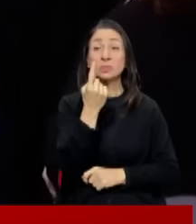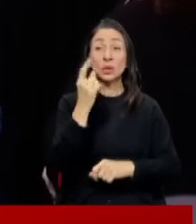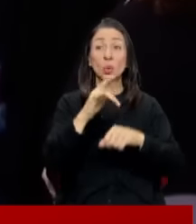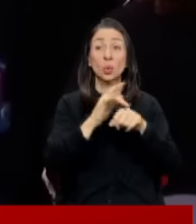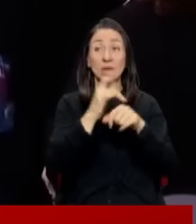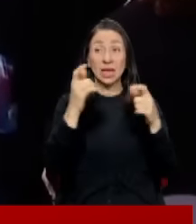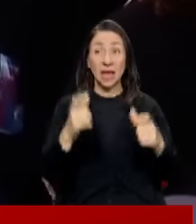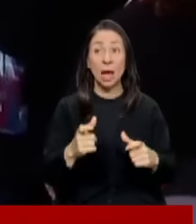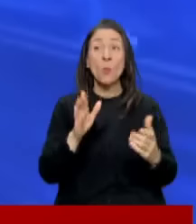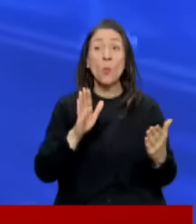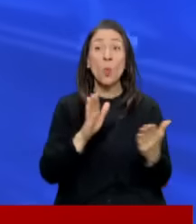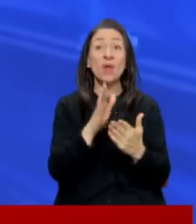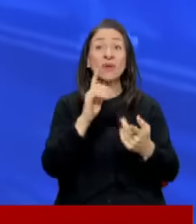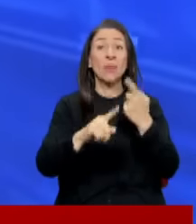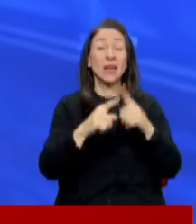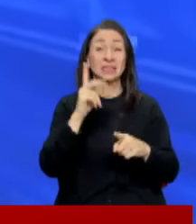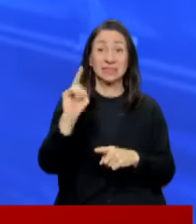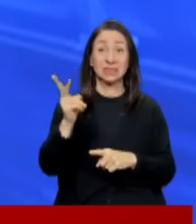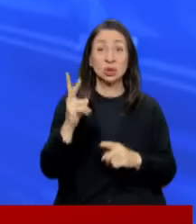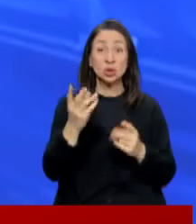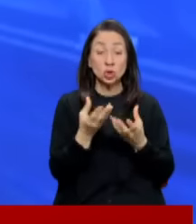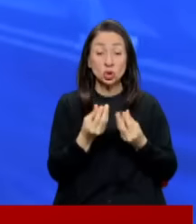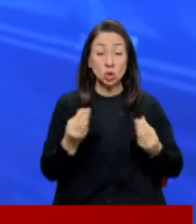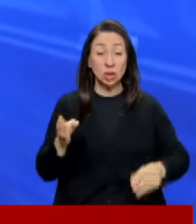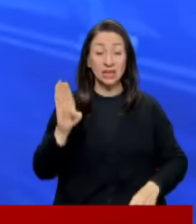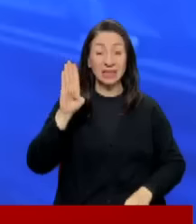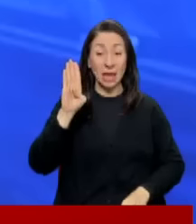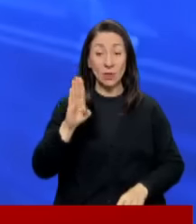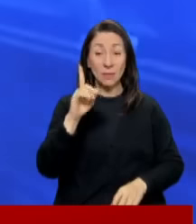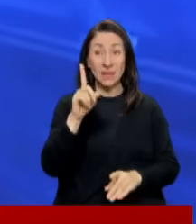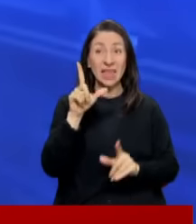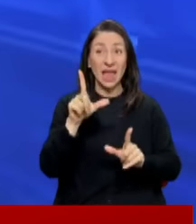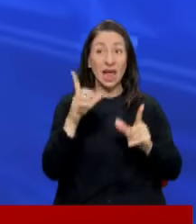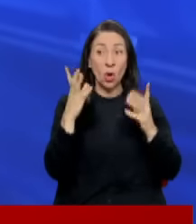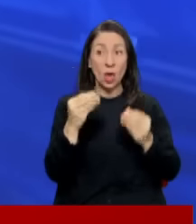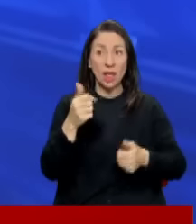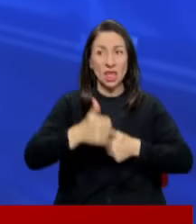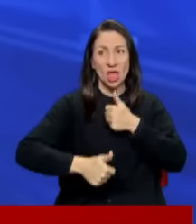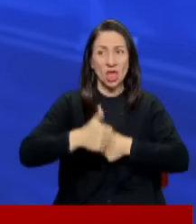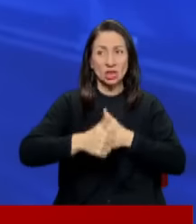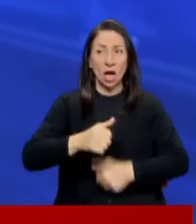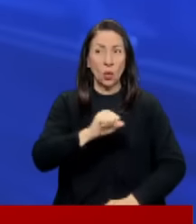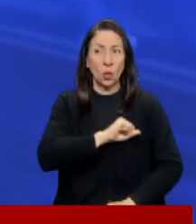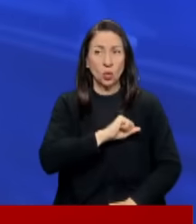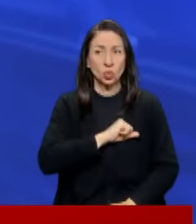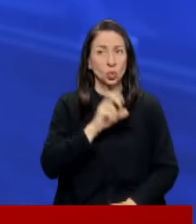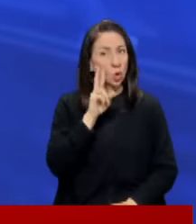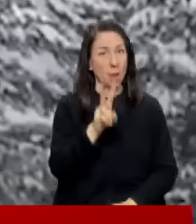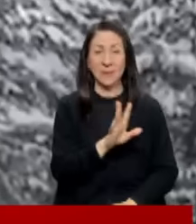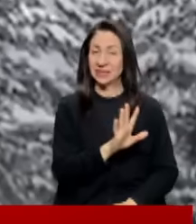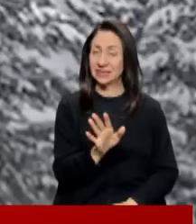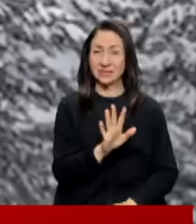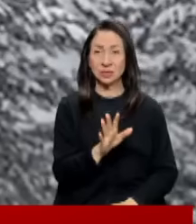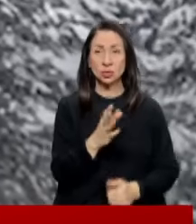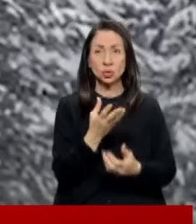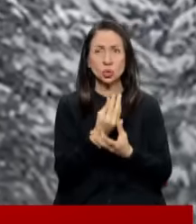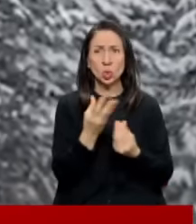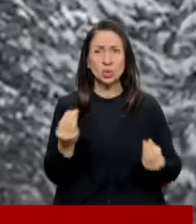ülkede muhalefet partisinin çoğulcu demokrasinin bir gereği olan yarıştan korktuğunu göremezsiniz.